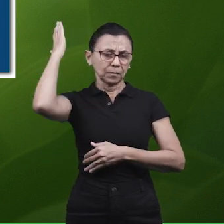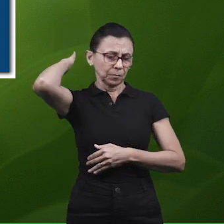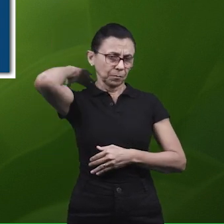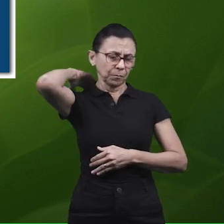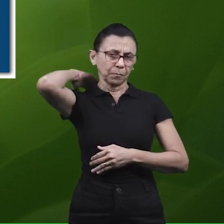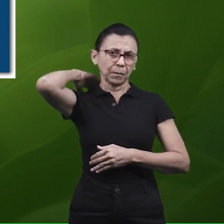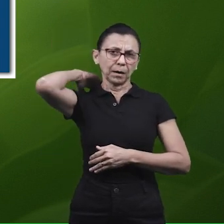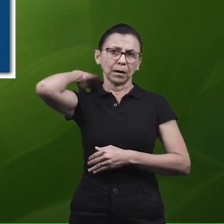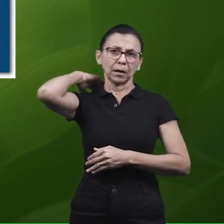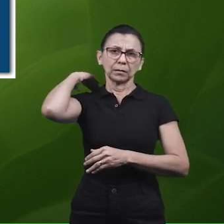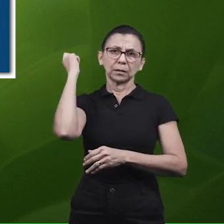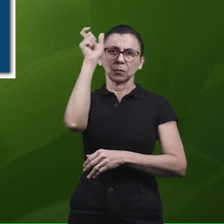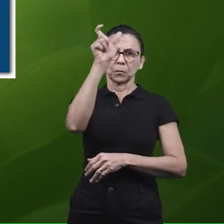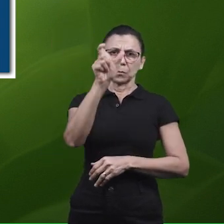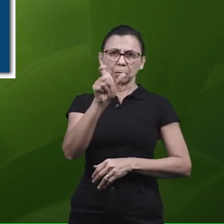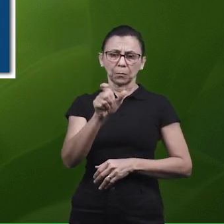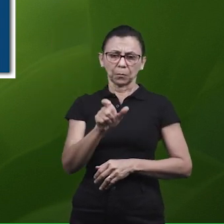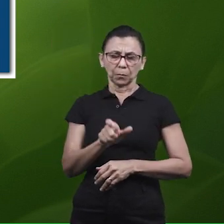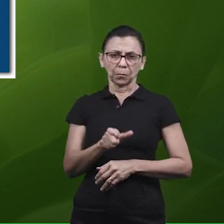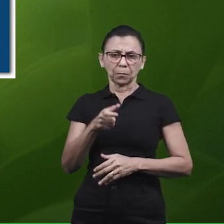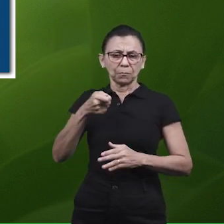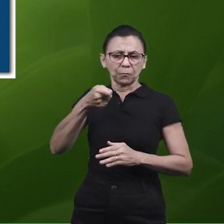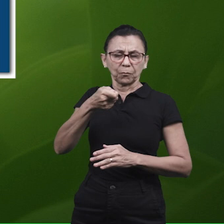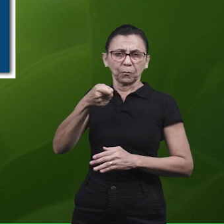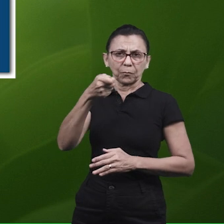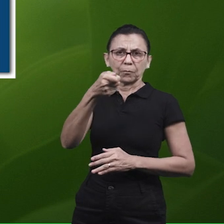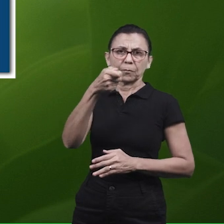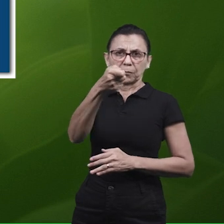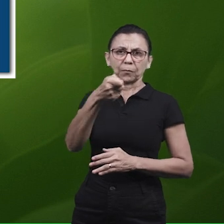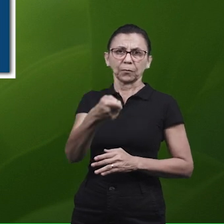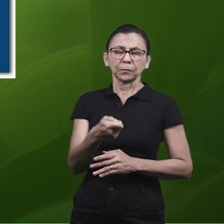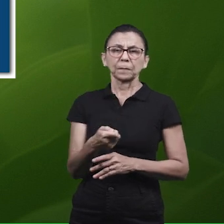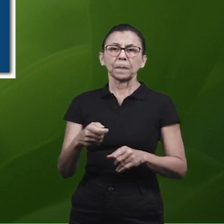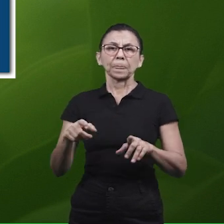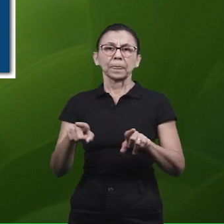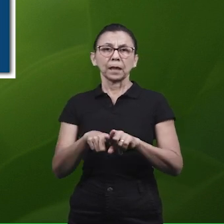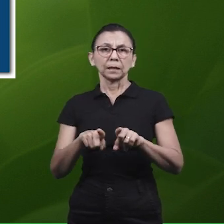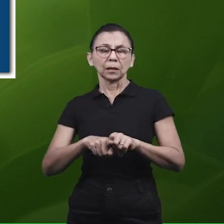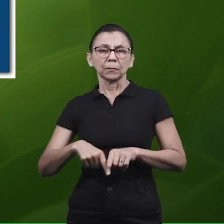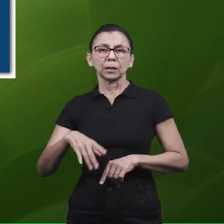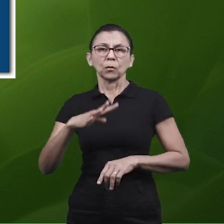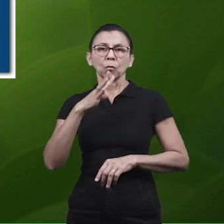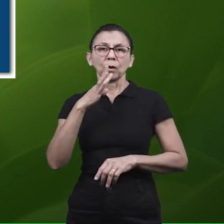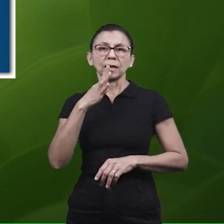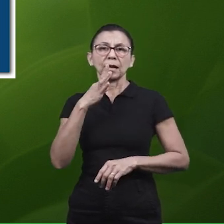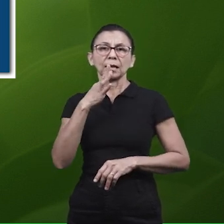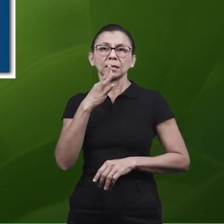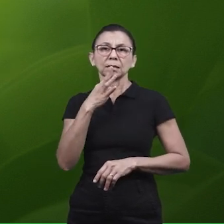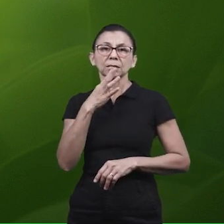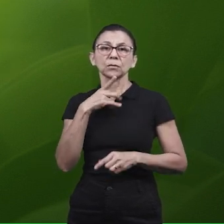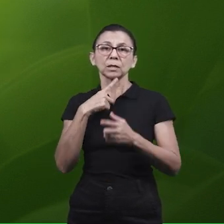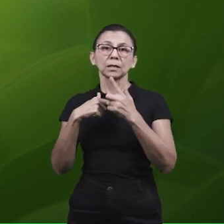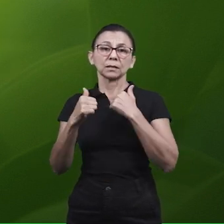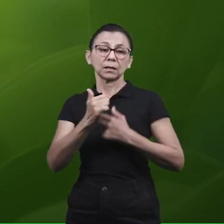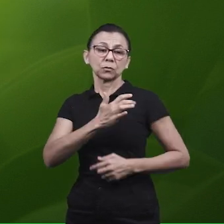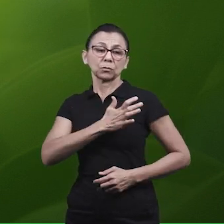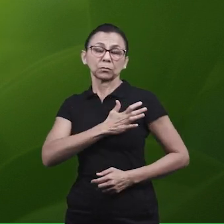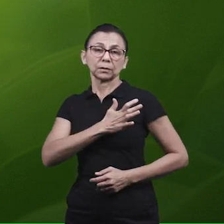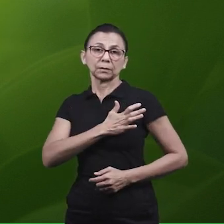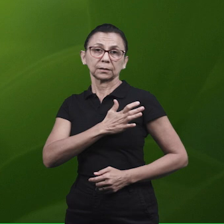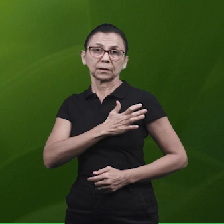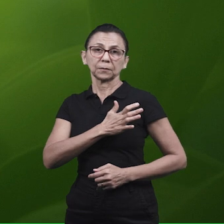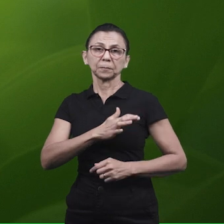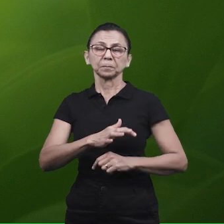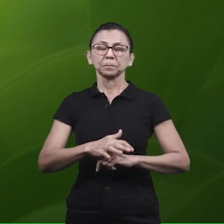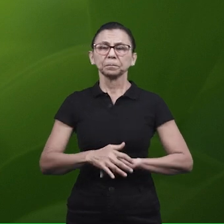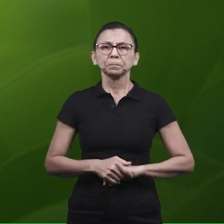la division de l'âme, de l'esprit, les jointures et moelles, et apte pour discerner les pensées